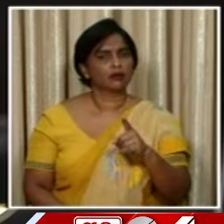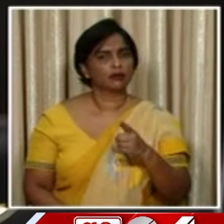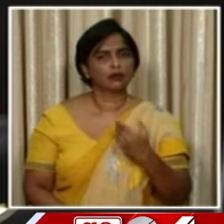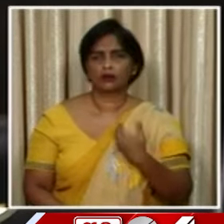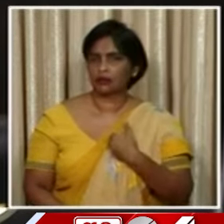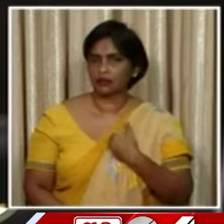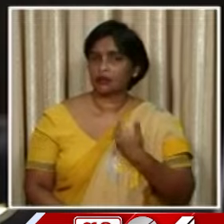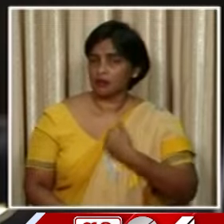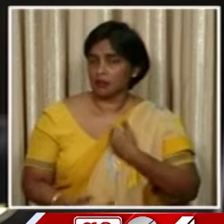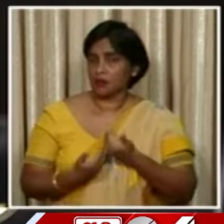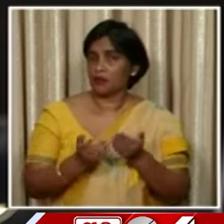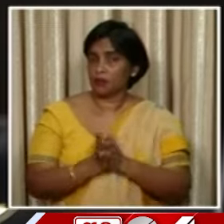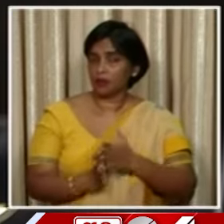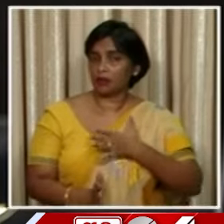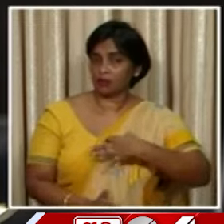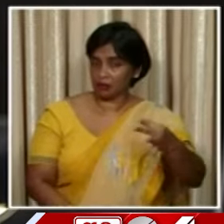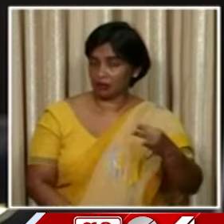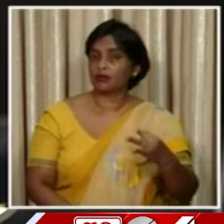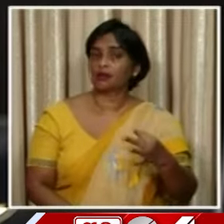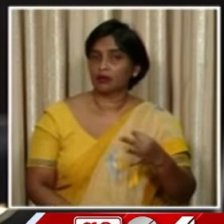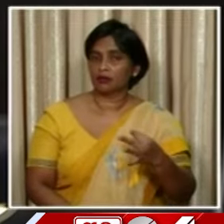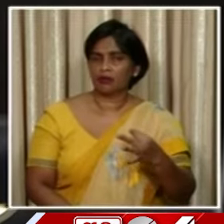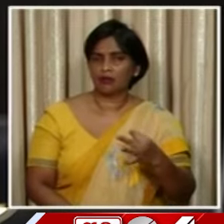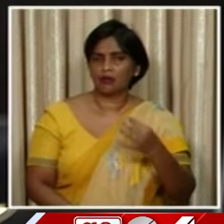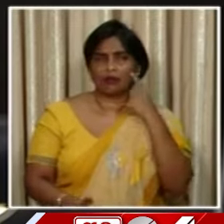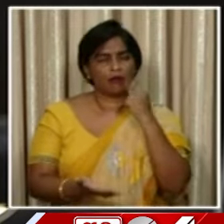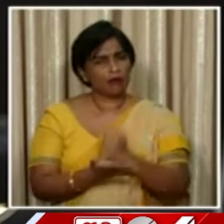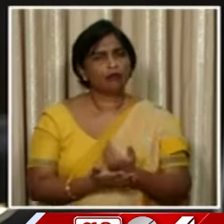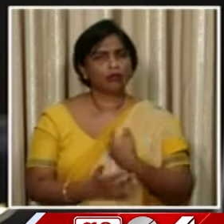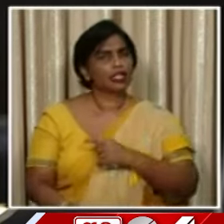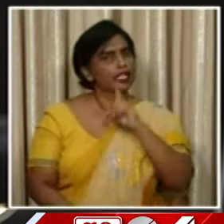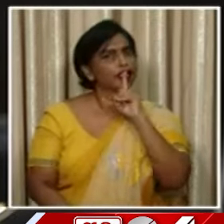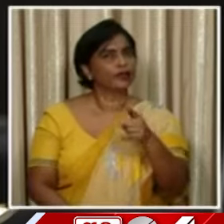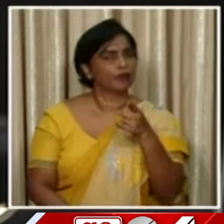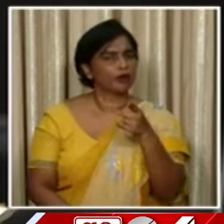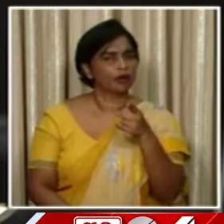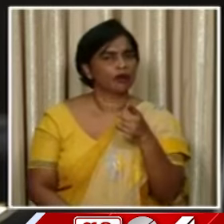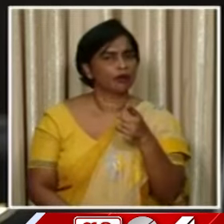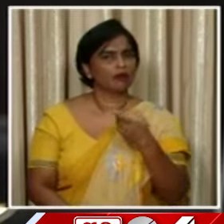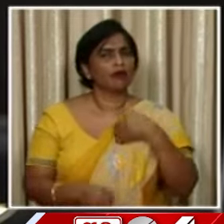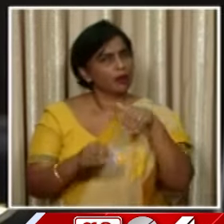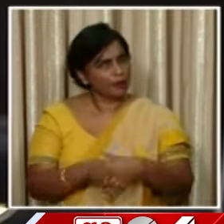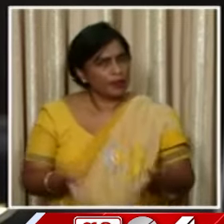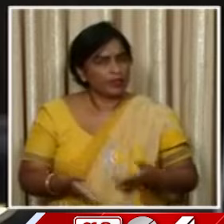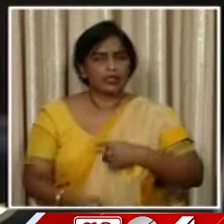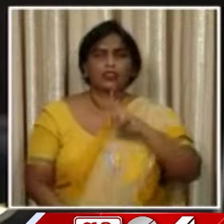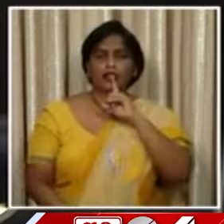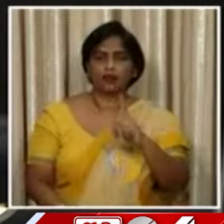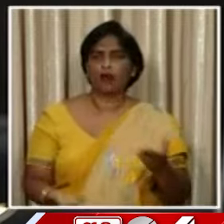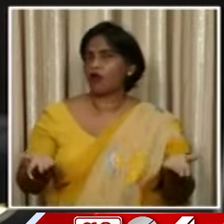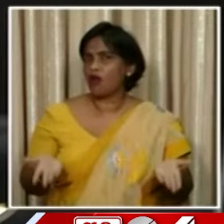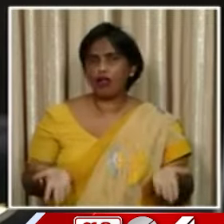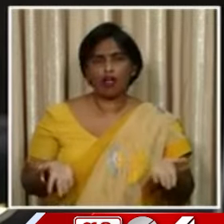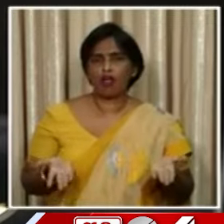මම මාව පත් කරපු අපහසුතාවය පිළිබඳව මම ඔබතුමාට කිව්වා. මම මෙතනත් කිව්වා. එද කවුද